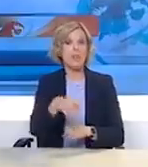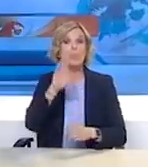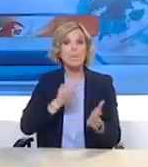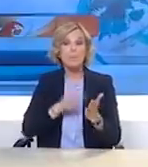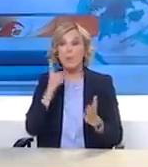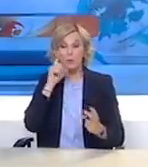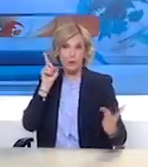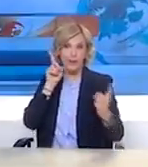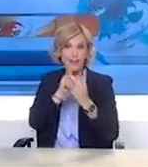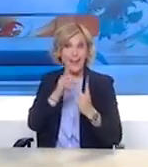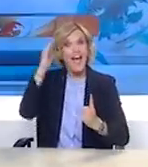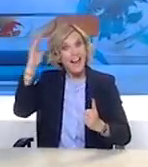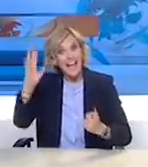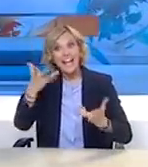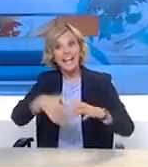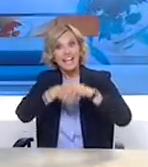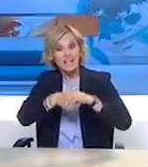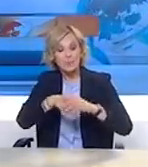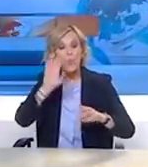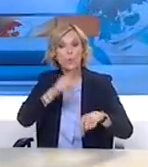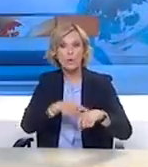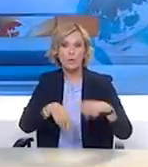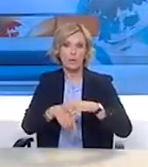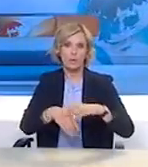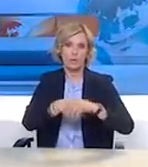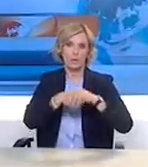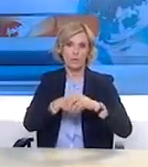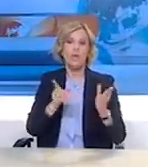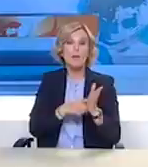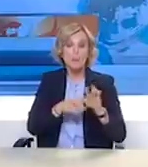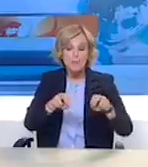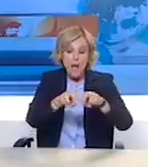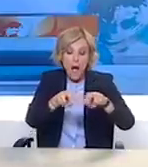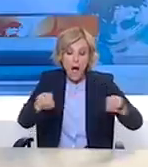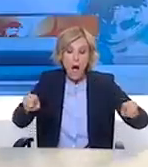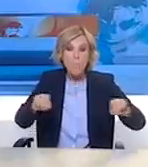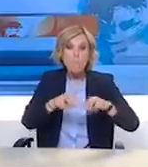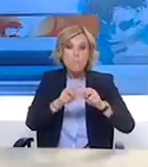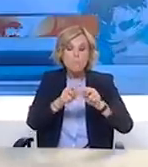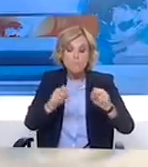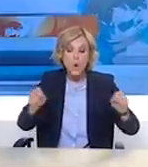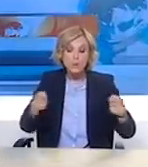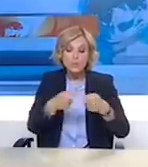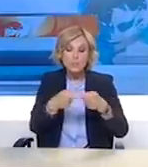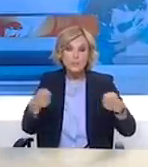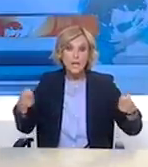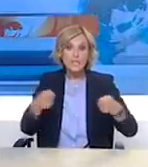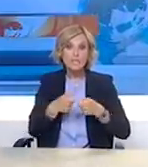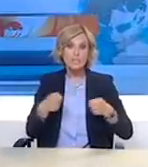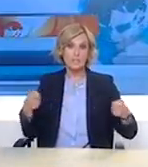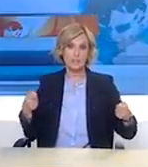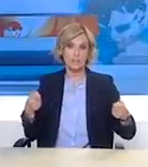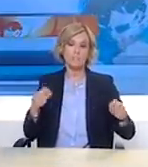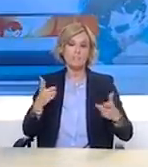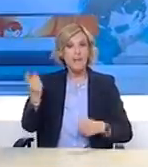Ένας ιός που μας περιορίζει. Μας κάνει να κρατούμε τις αποστάσεις. Αλλά δεν πρέπει να καταργεί την κατανόηση